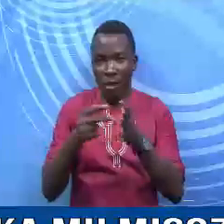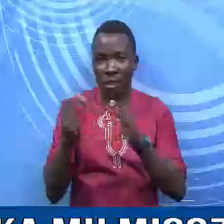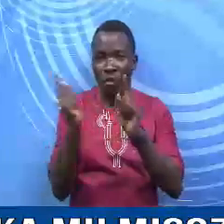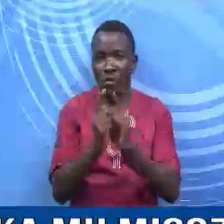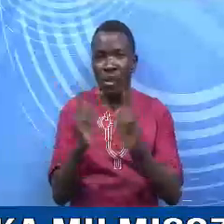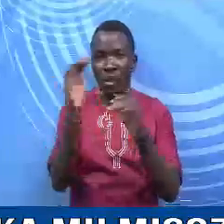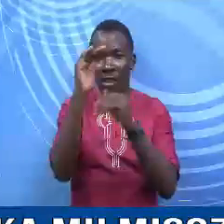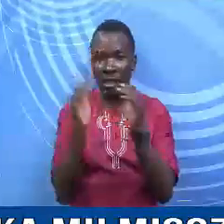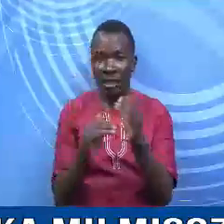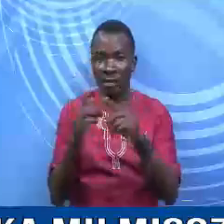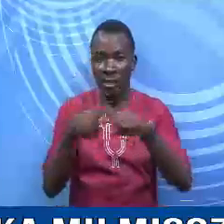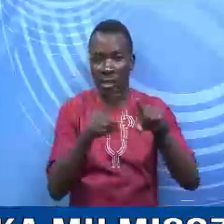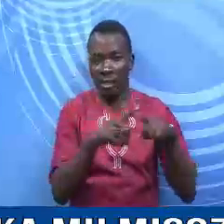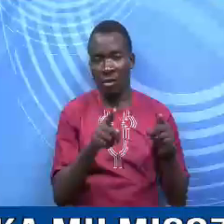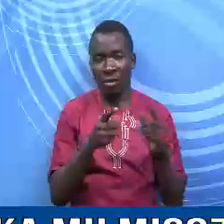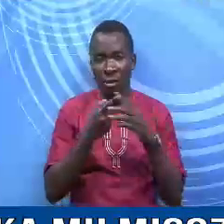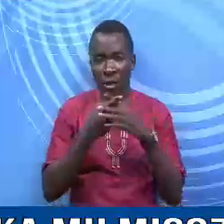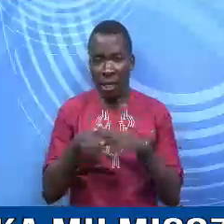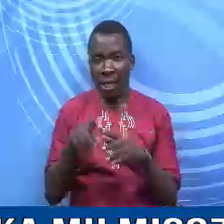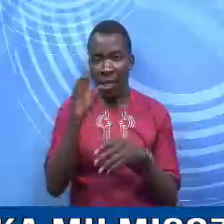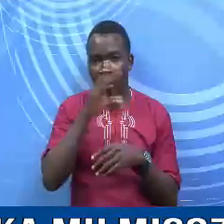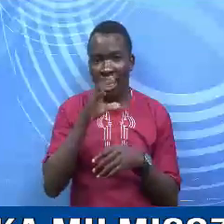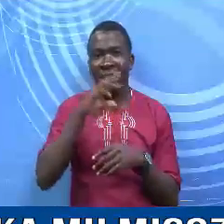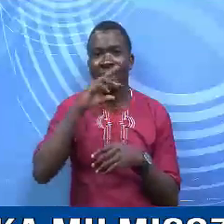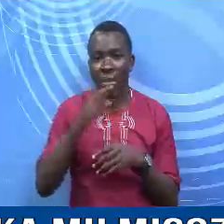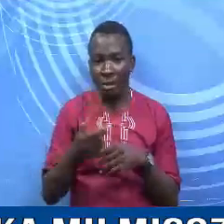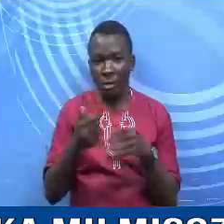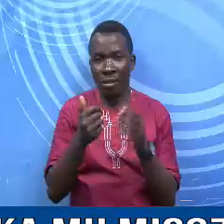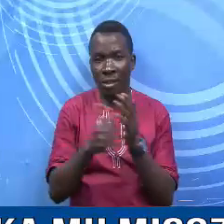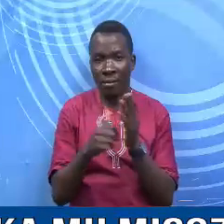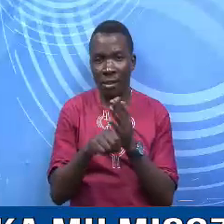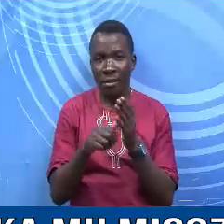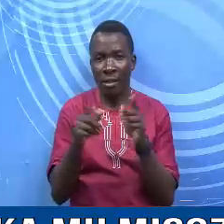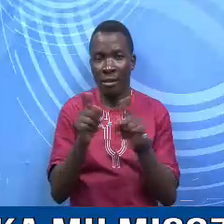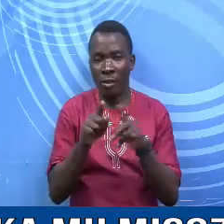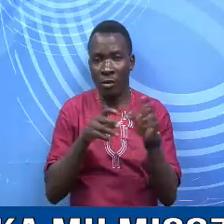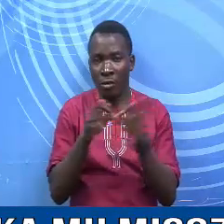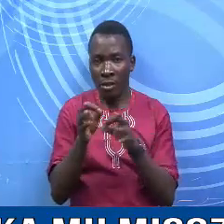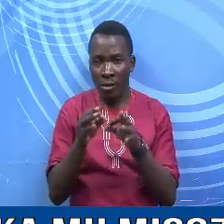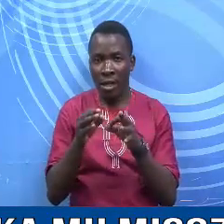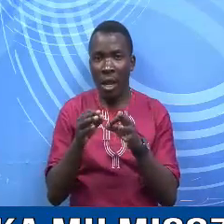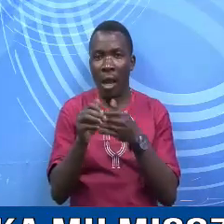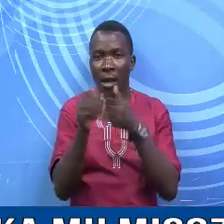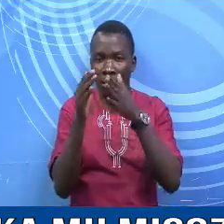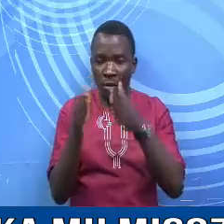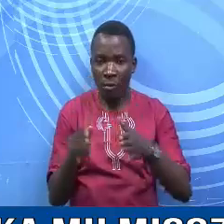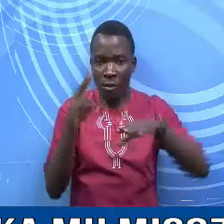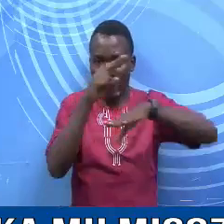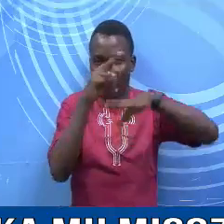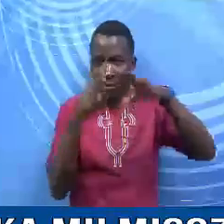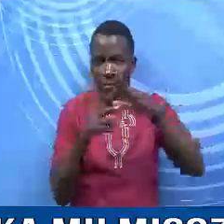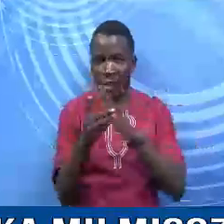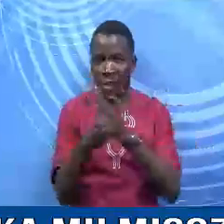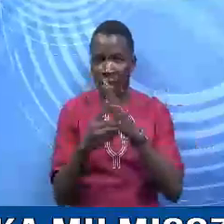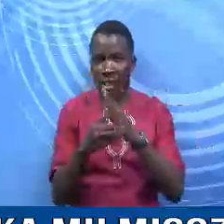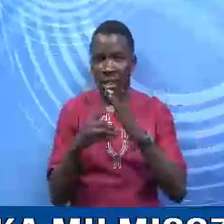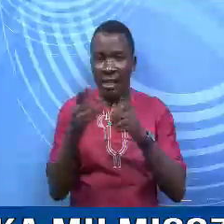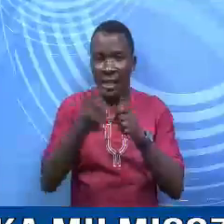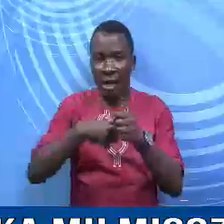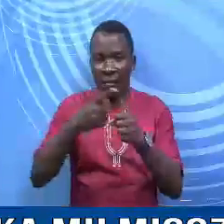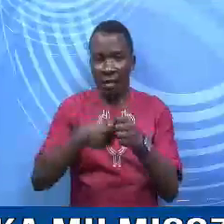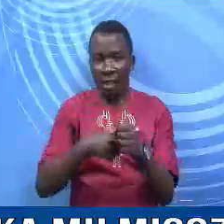watangiye gushakira umuti iki kibazo. Nk'uko bisobanurwa n'umuyobozi wungirije w'akarere ka Musanze ushinzwe imibereho myiza y'abaturage Madame Kamanzi Axel. Ubu